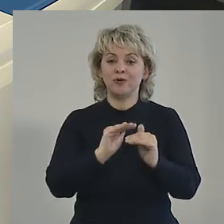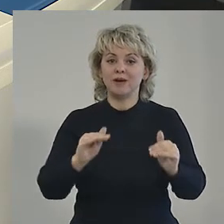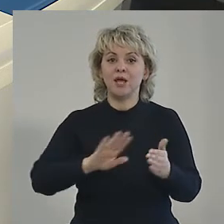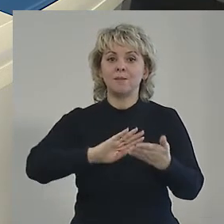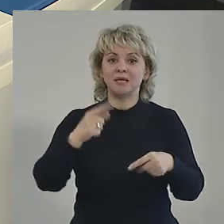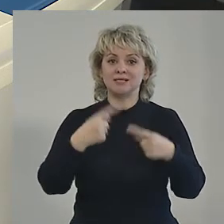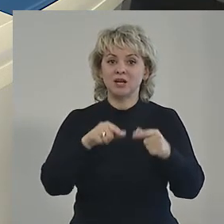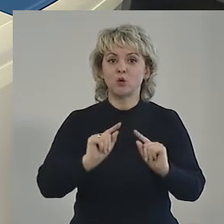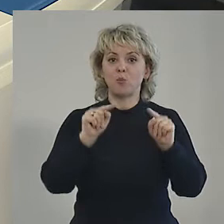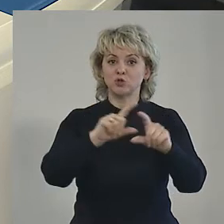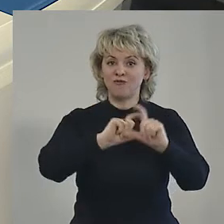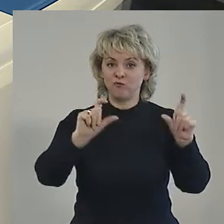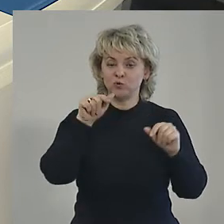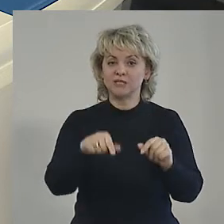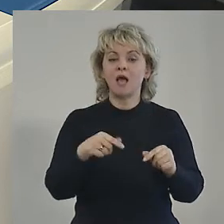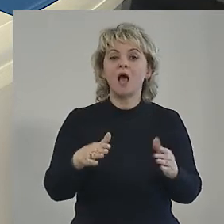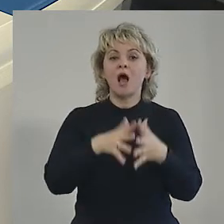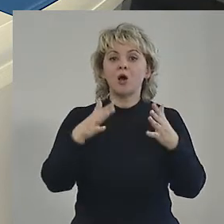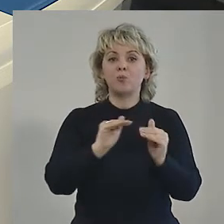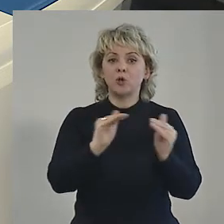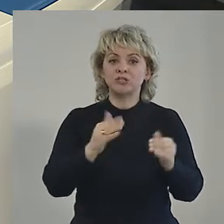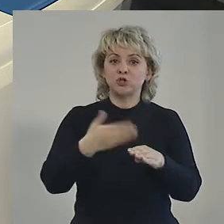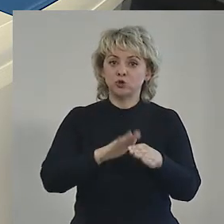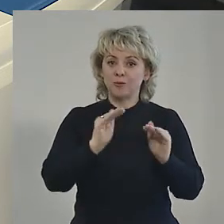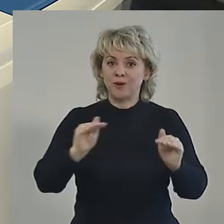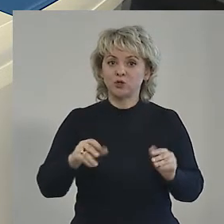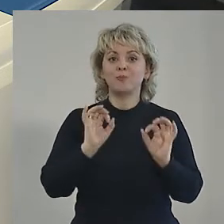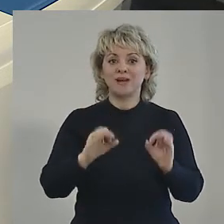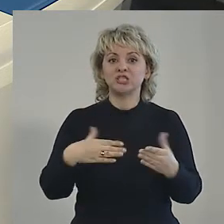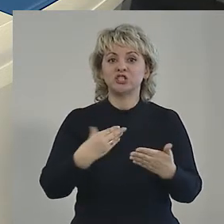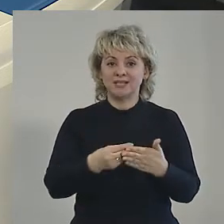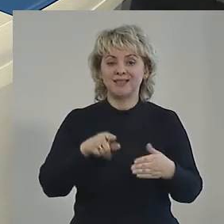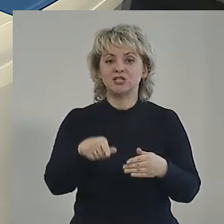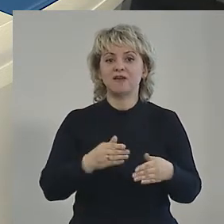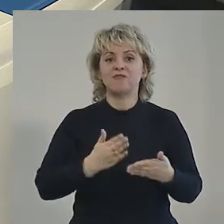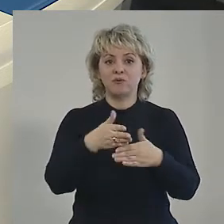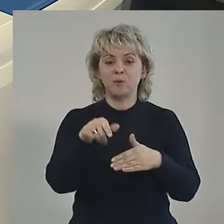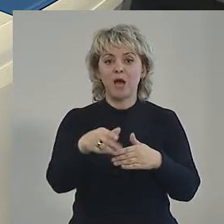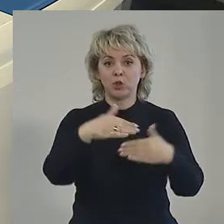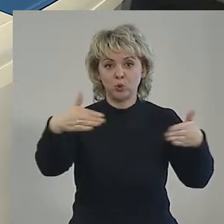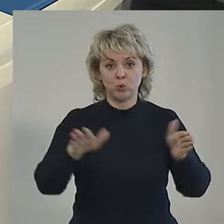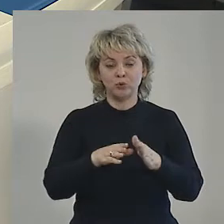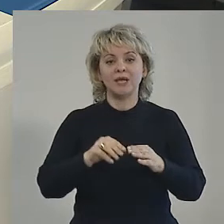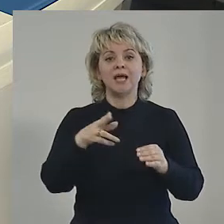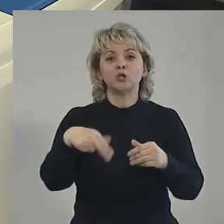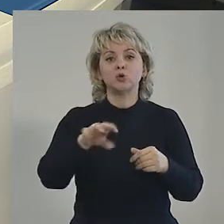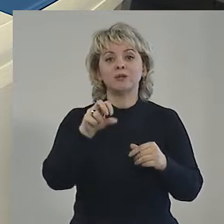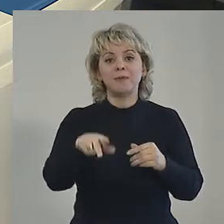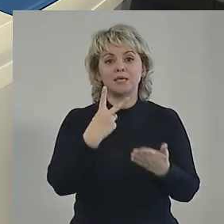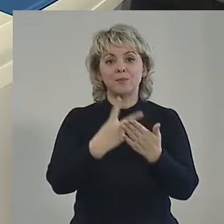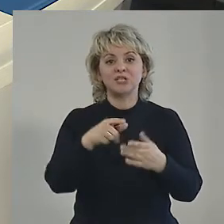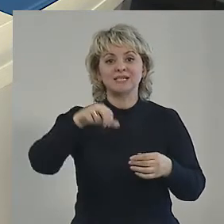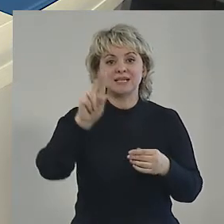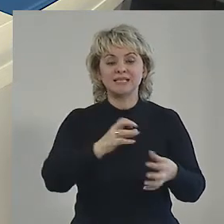детям без родителей поступать в вузы. А трудных подростков к правильным жизненным ценностям выносит батут. В пресс-центре Дон Медиа